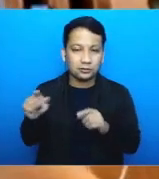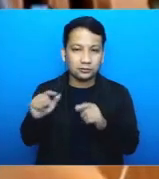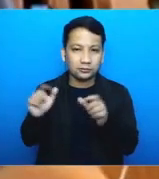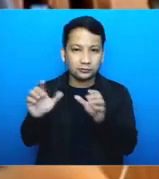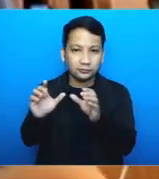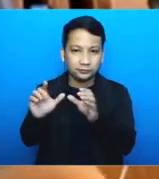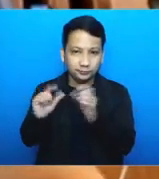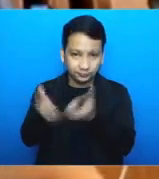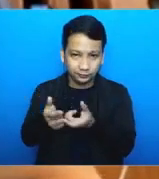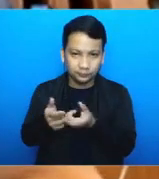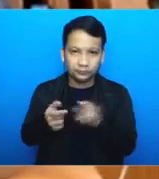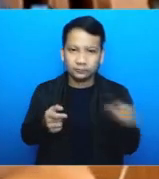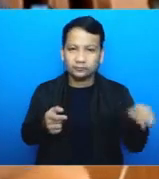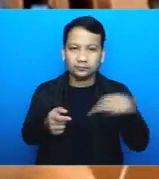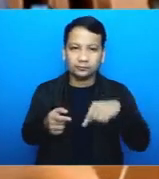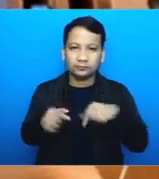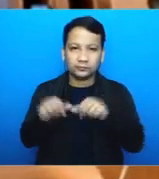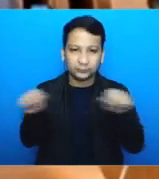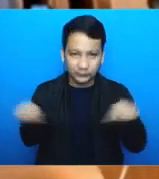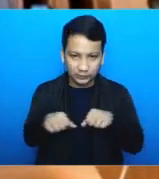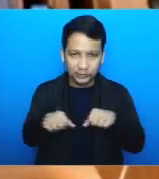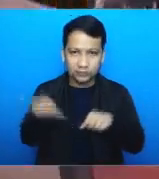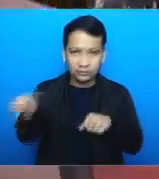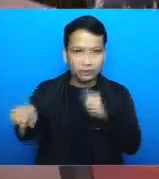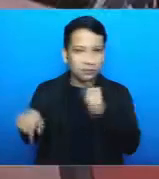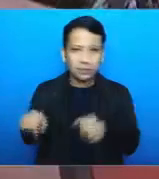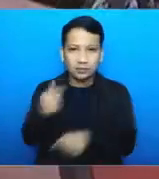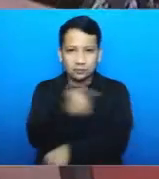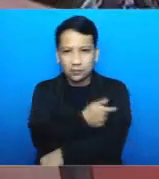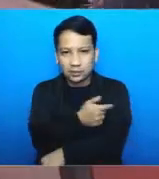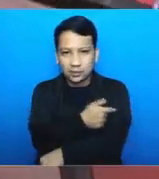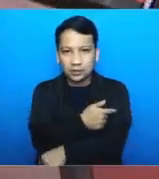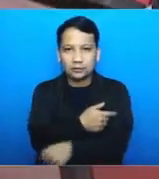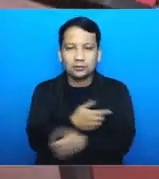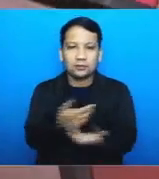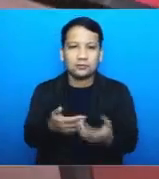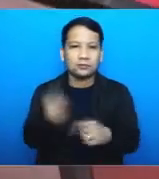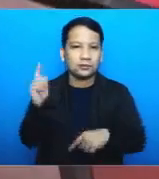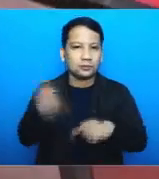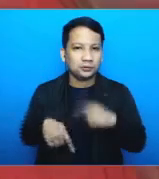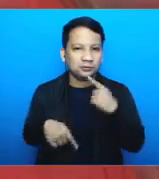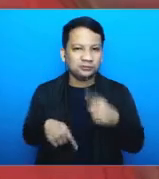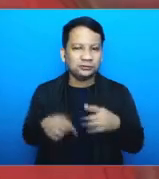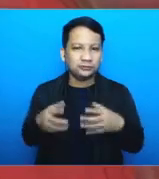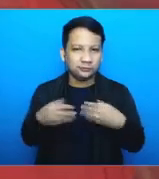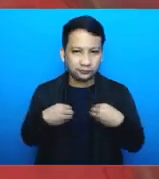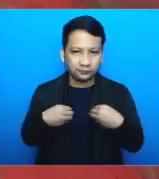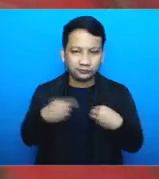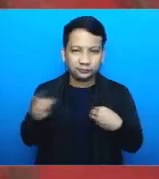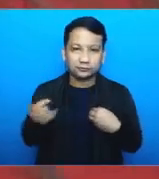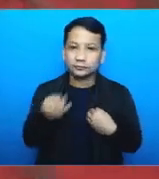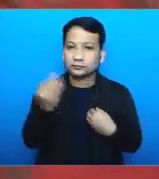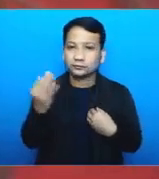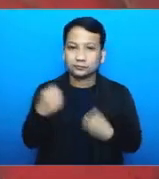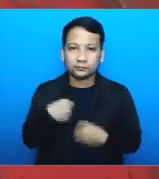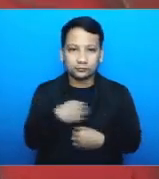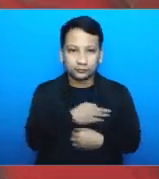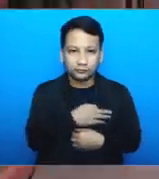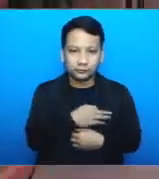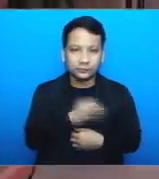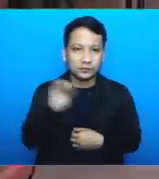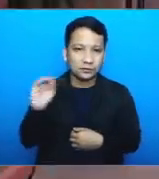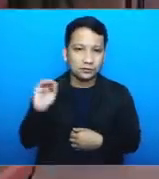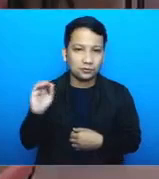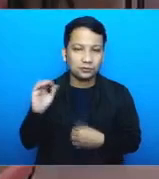the vaccinated and a section for the non-vaccinated. Pero hindi sang-ayon dito ang ilang empleyado at may-ari ng